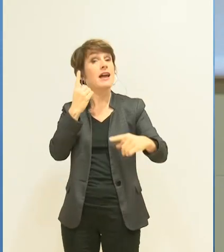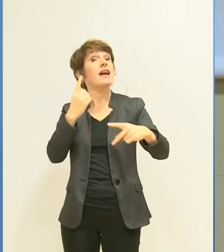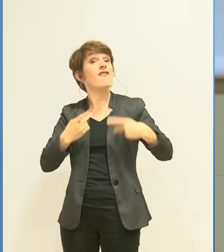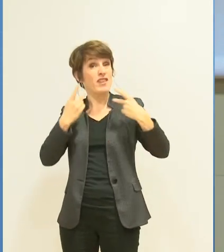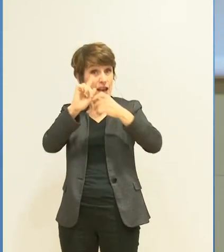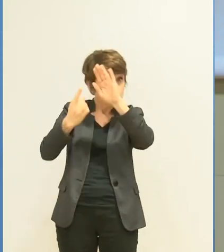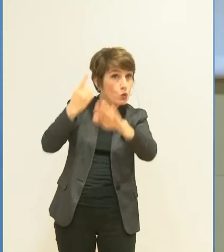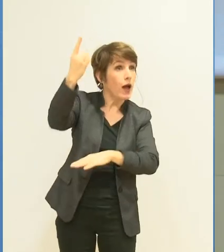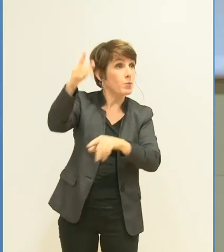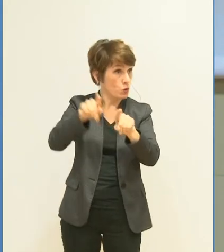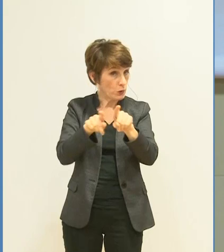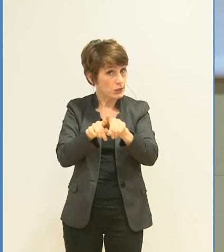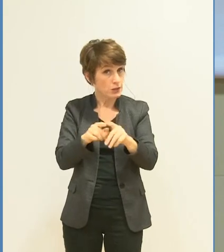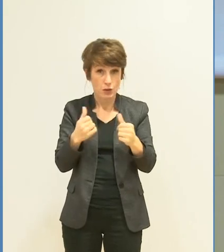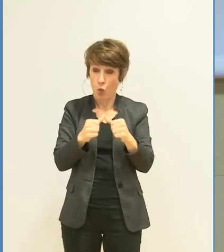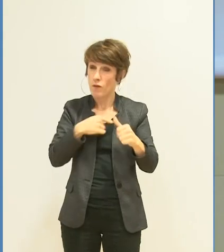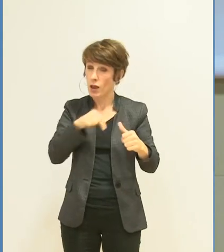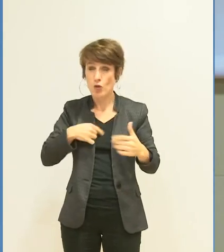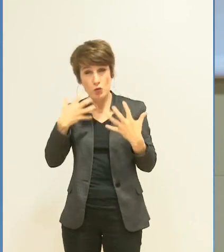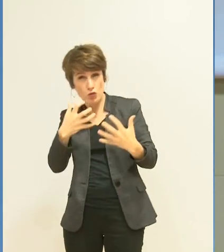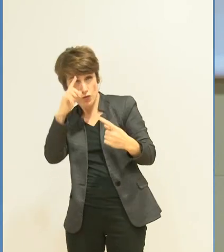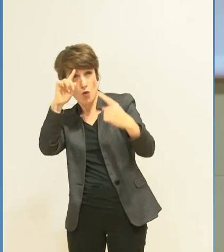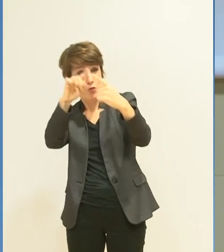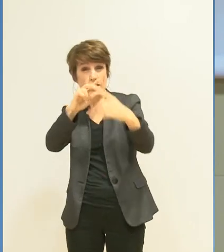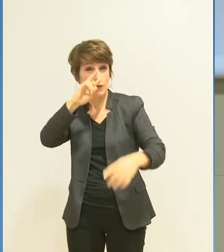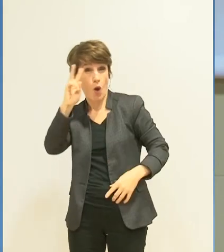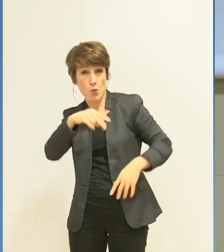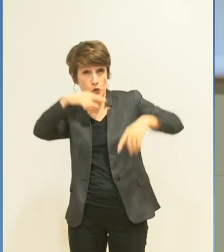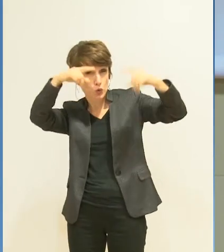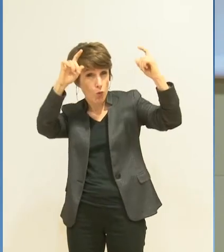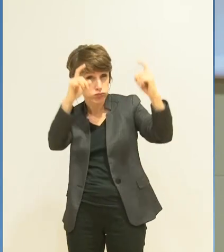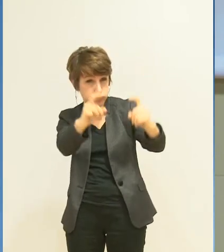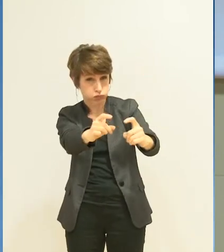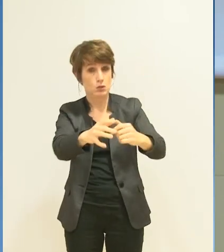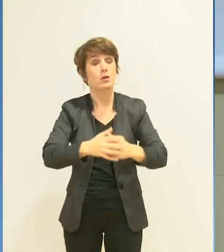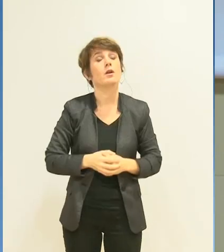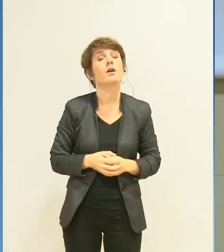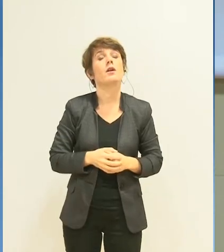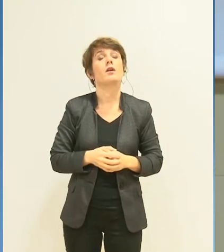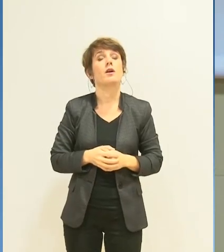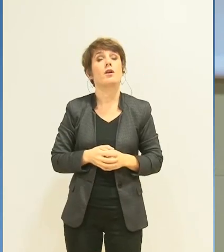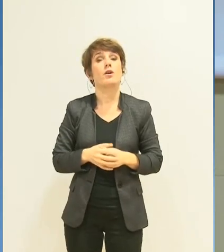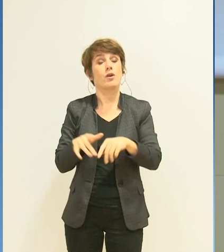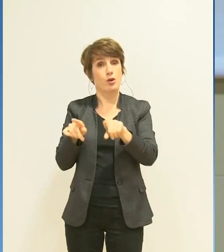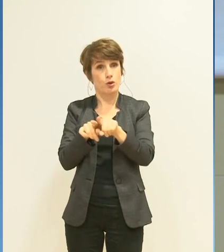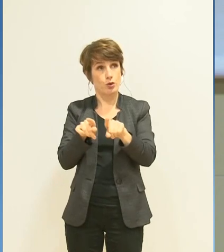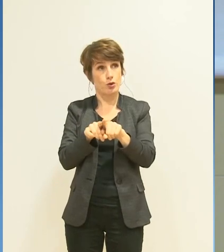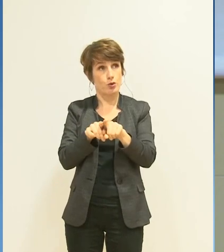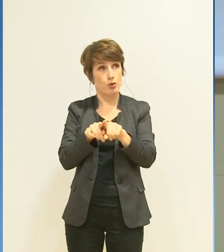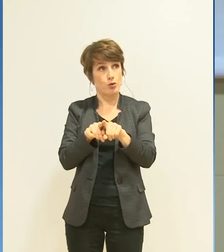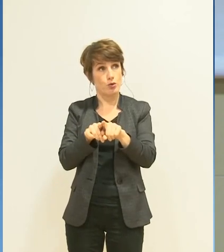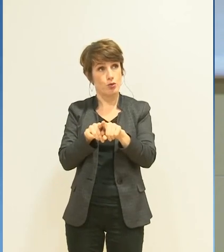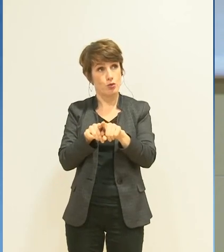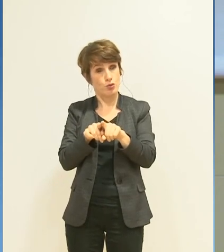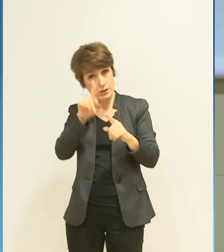de réduire les pollutions avec également de l'ambition de préserver les